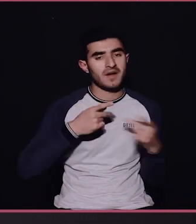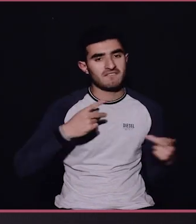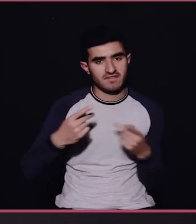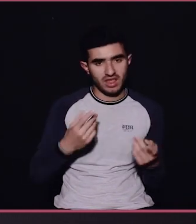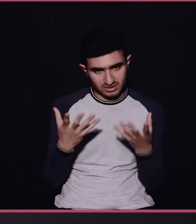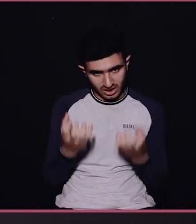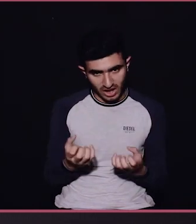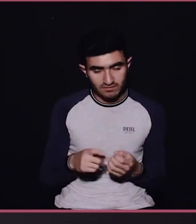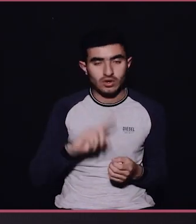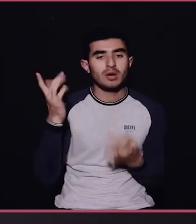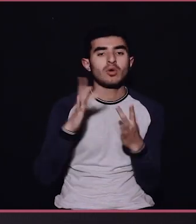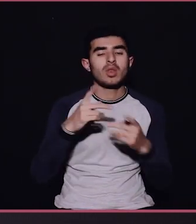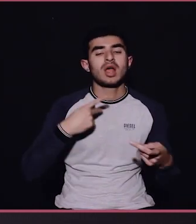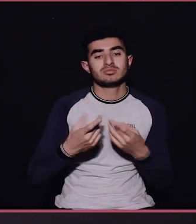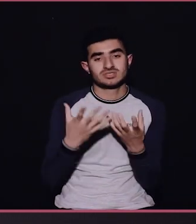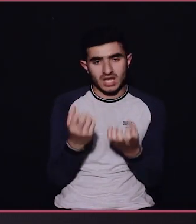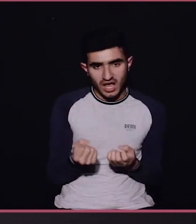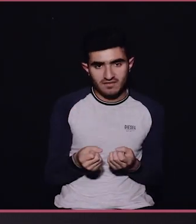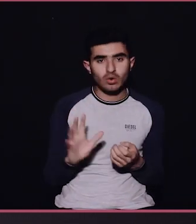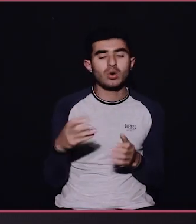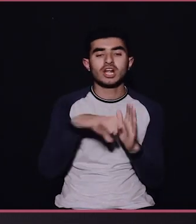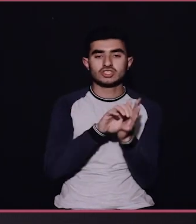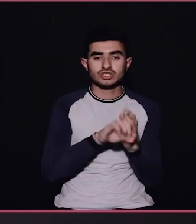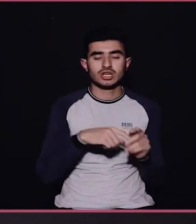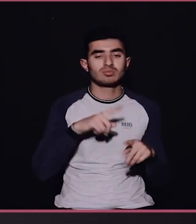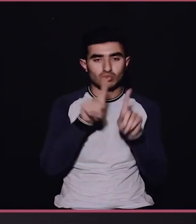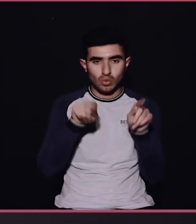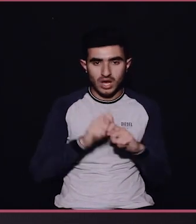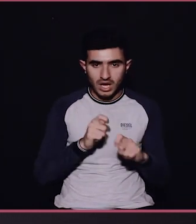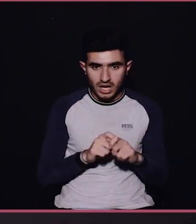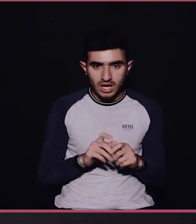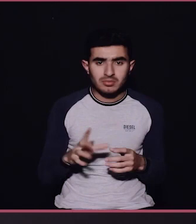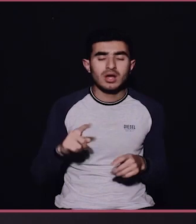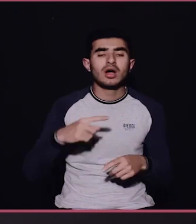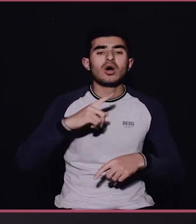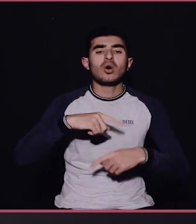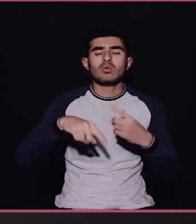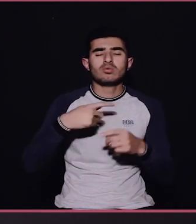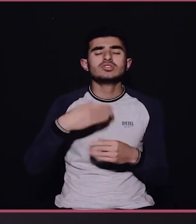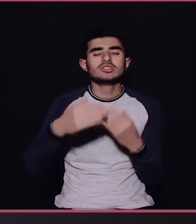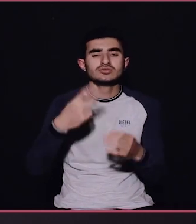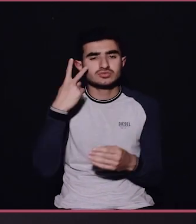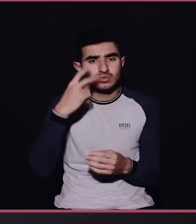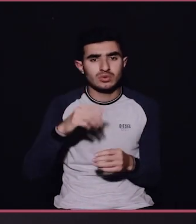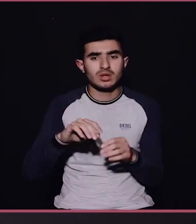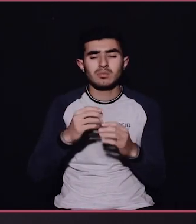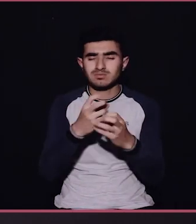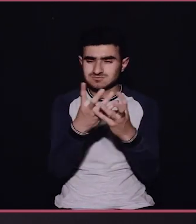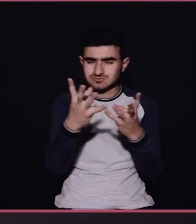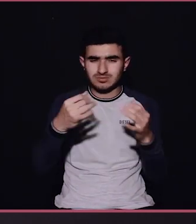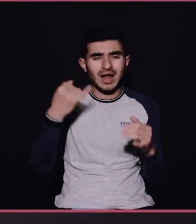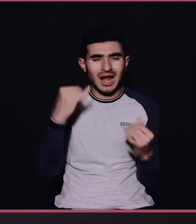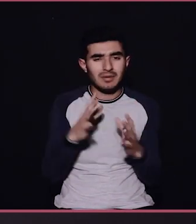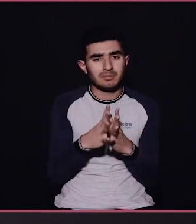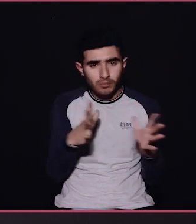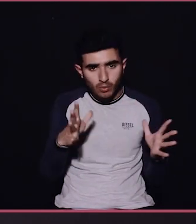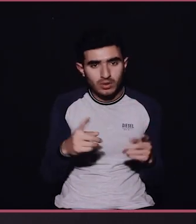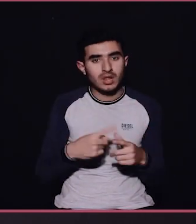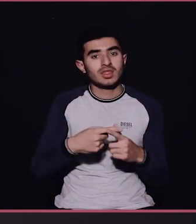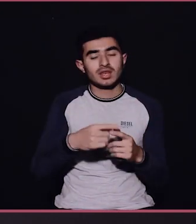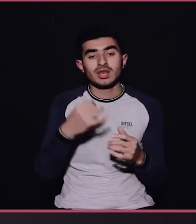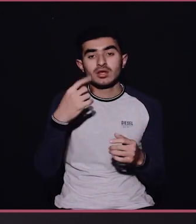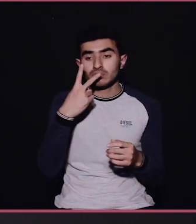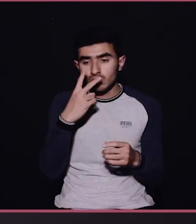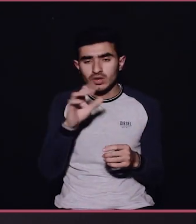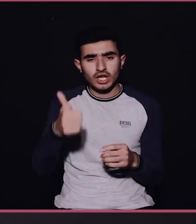आज हर किसी को ऑनलाइन बिजनेस स्टार्ट करना है, इंस्टाग्राम पे शॉप बनानी है. एक पॉइंट के ऊपर ये सैचुरेट हो जाएगी मार्केट, ये इंडस्ट्री थोड़ी सैचुरेट हो जाएगी. उस पॉइंट पे ये इंडस्ट्री फिल्टर